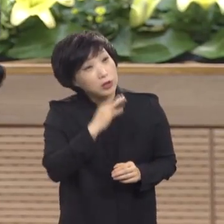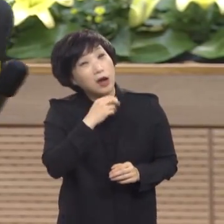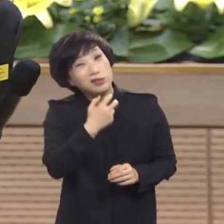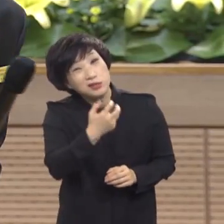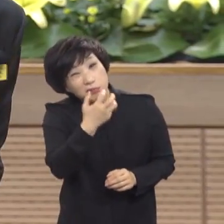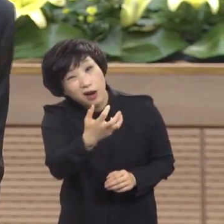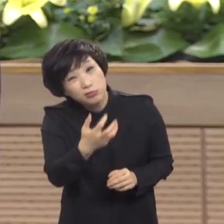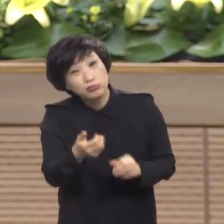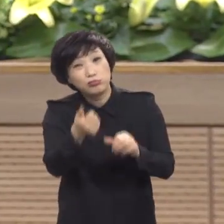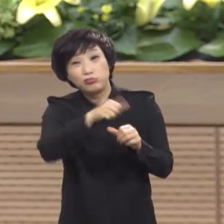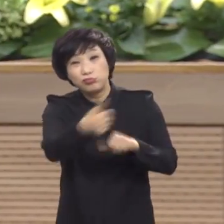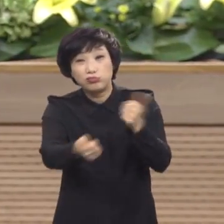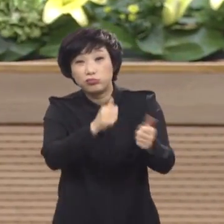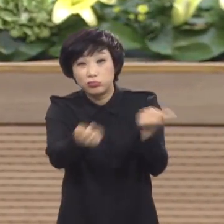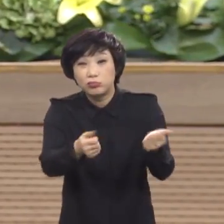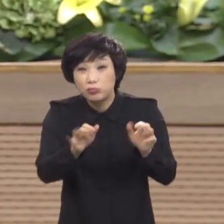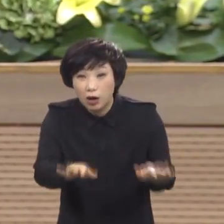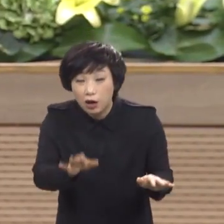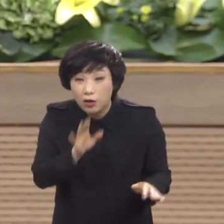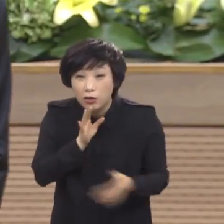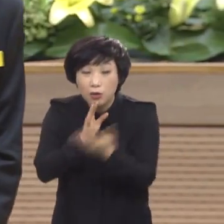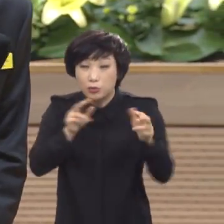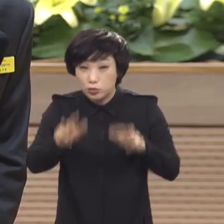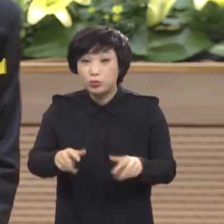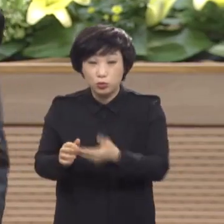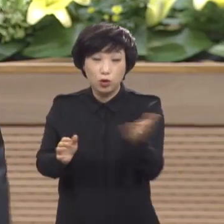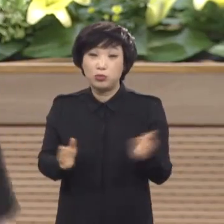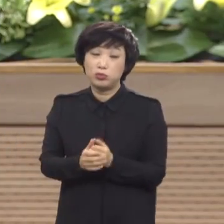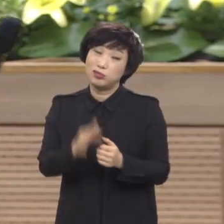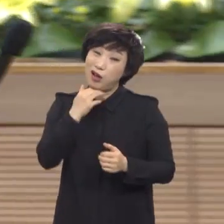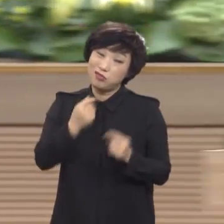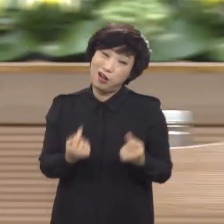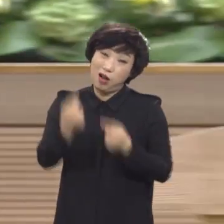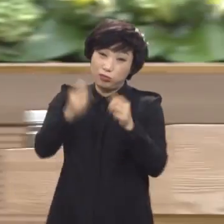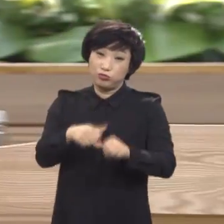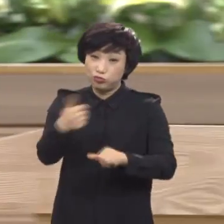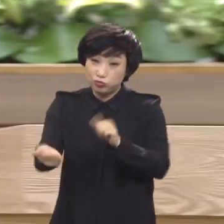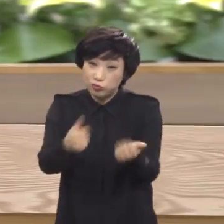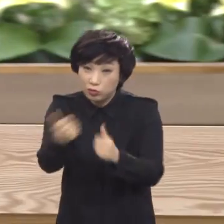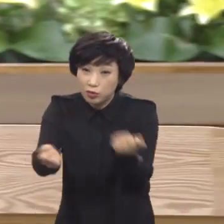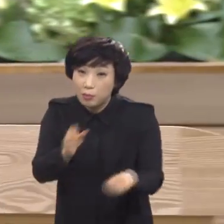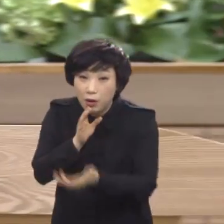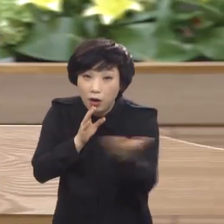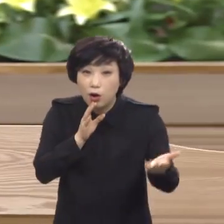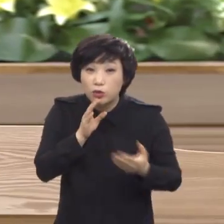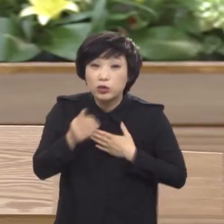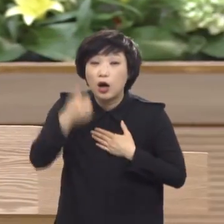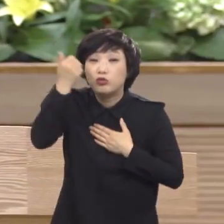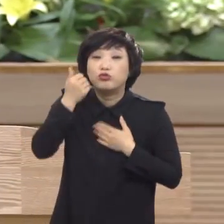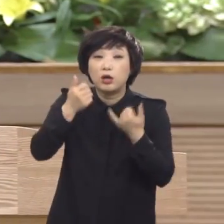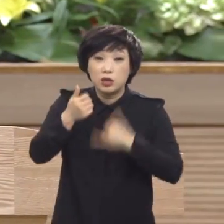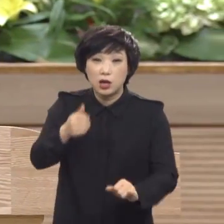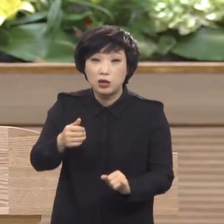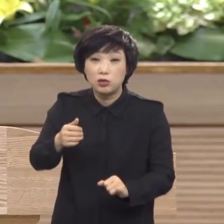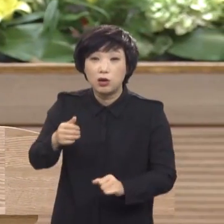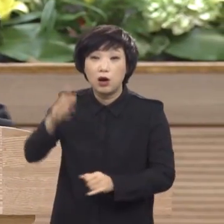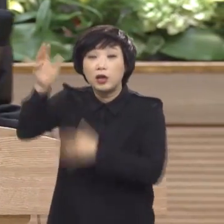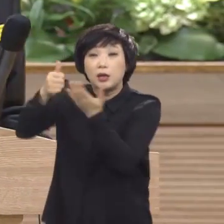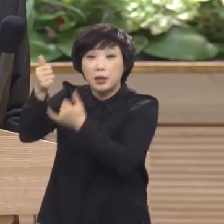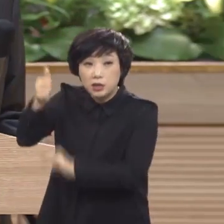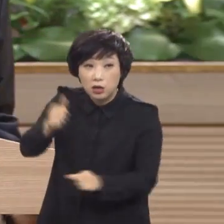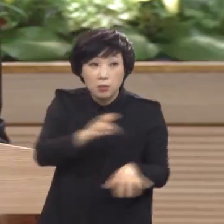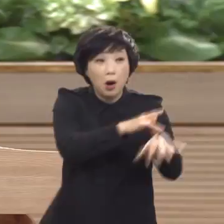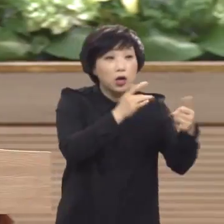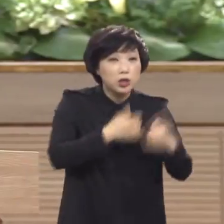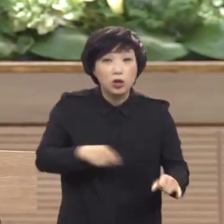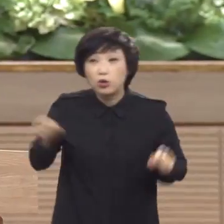이 말이요. 지금도 여전히 다 그렇게 죽더라 이 말이요. 그날 당신은 누구 자식으로 누구네